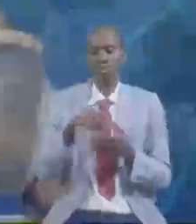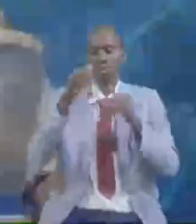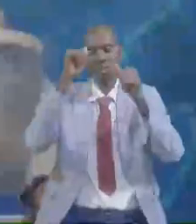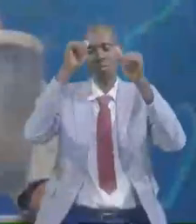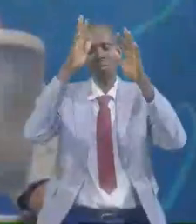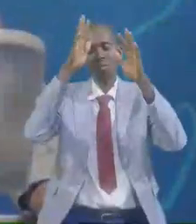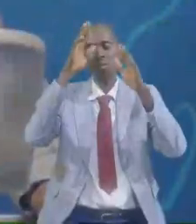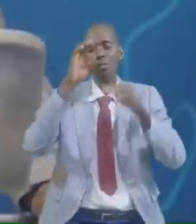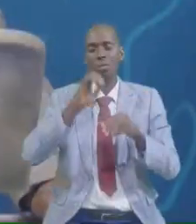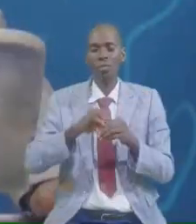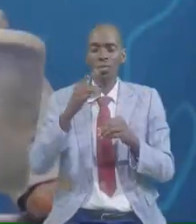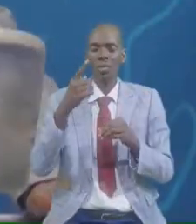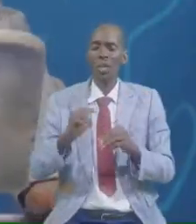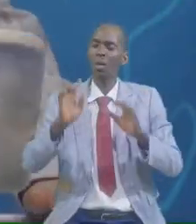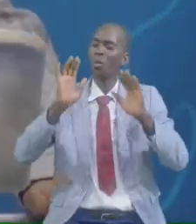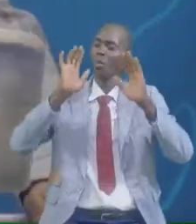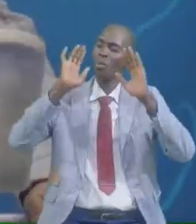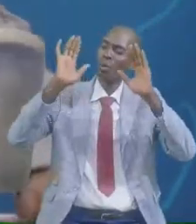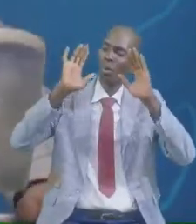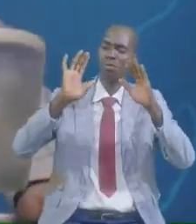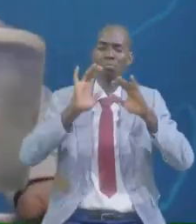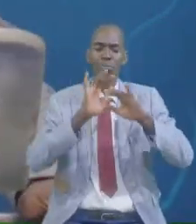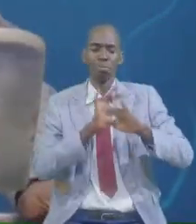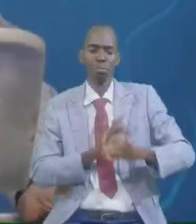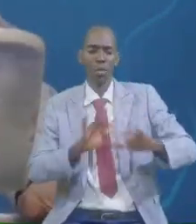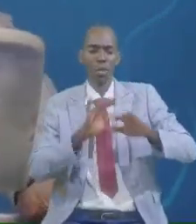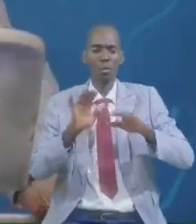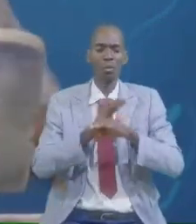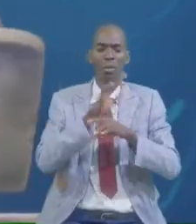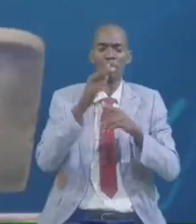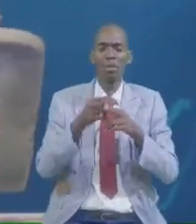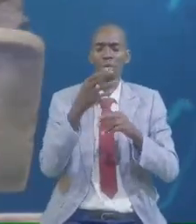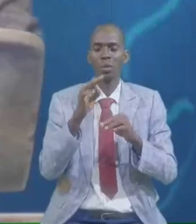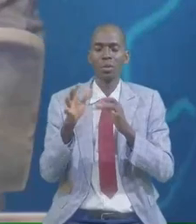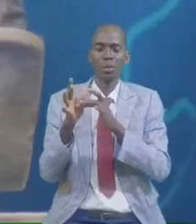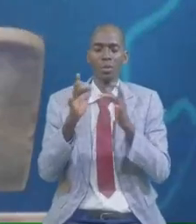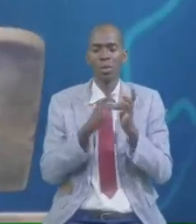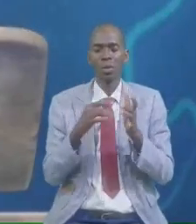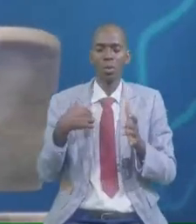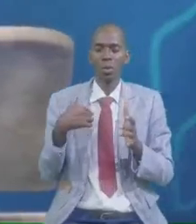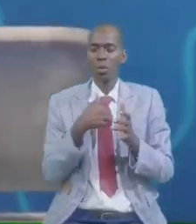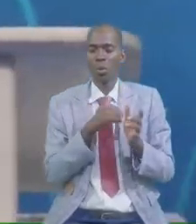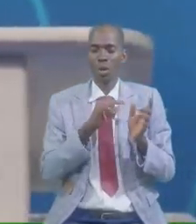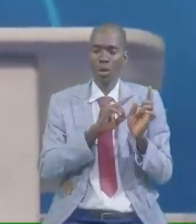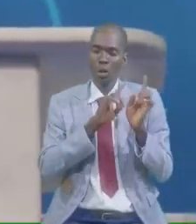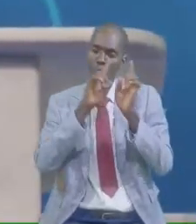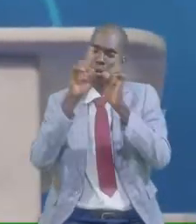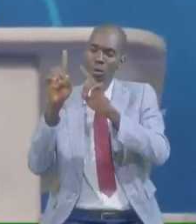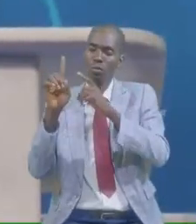Père, dans le nom merveilleux de Jésus-Christ, nous venons à toi.